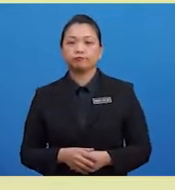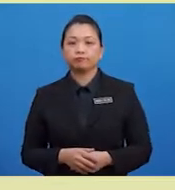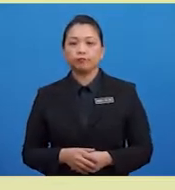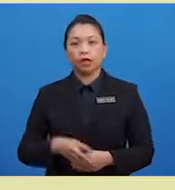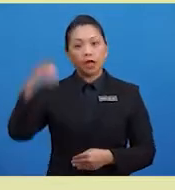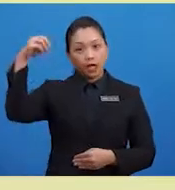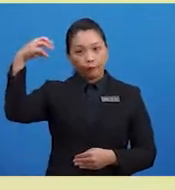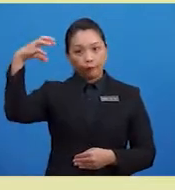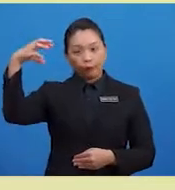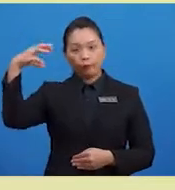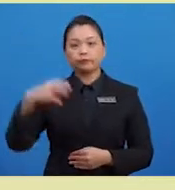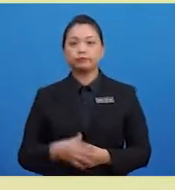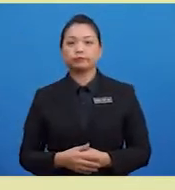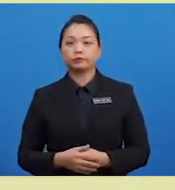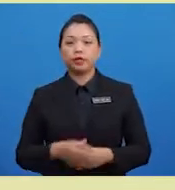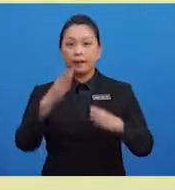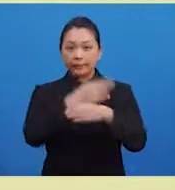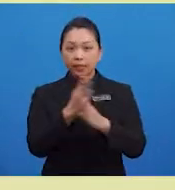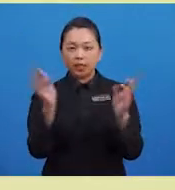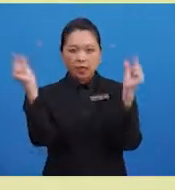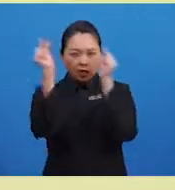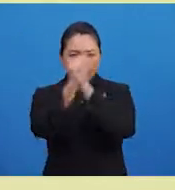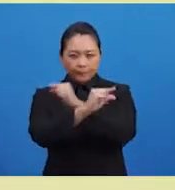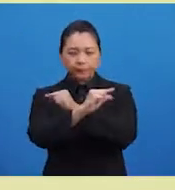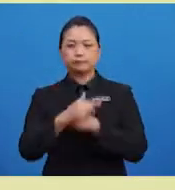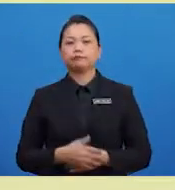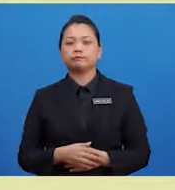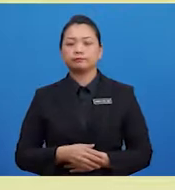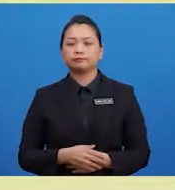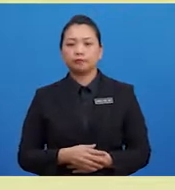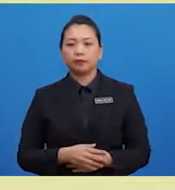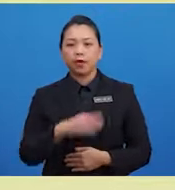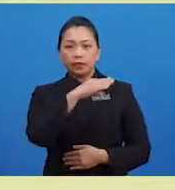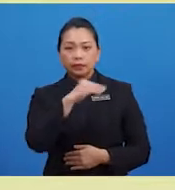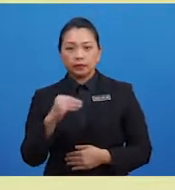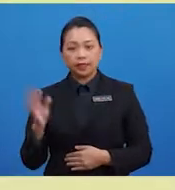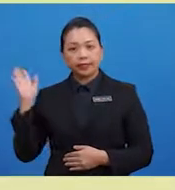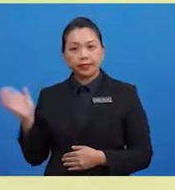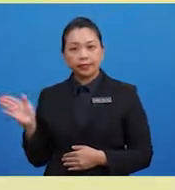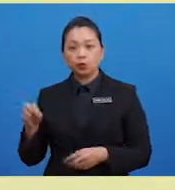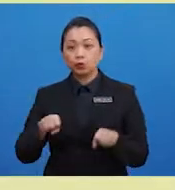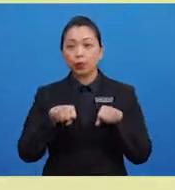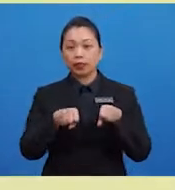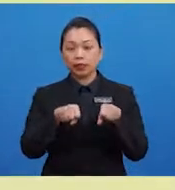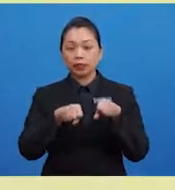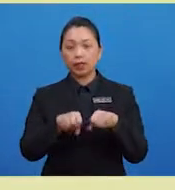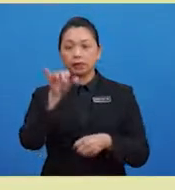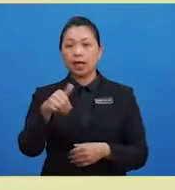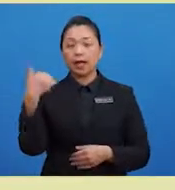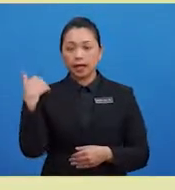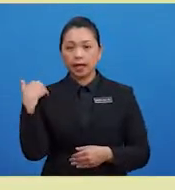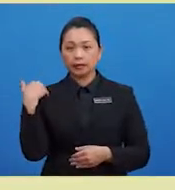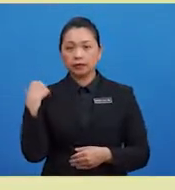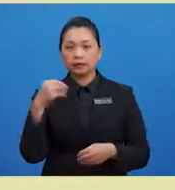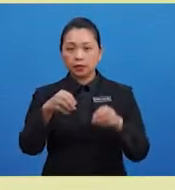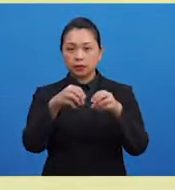lampu pendianan, bilik gelap serta setter tray yang mengandungi telur tetasan yang